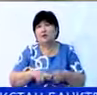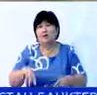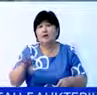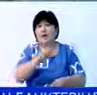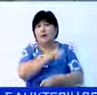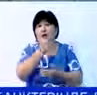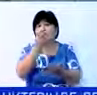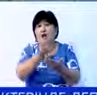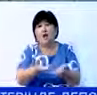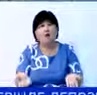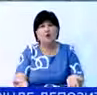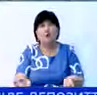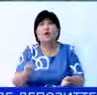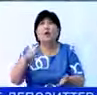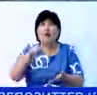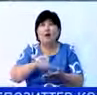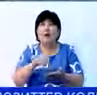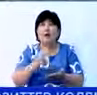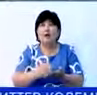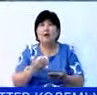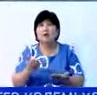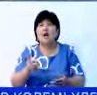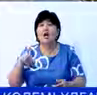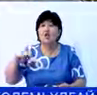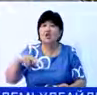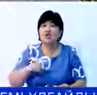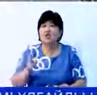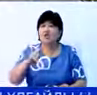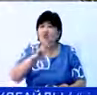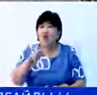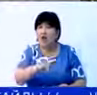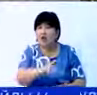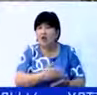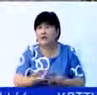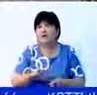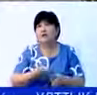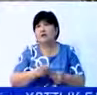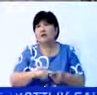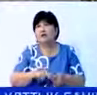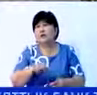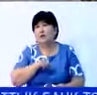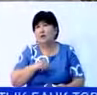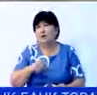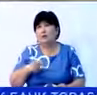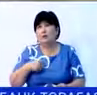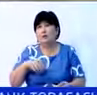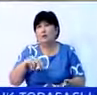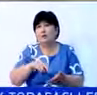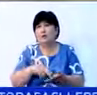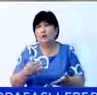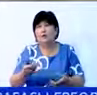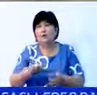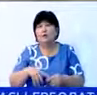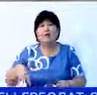больницаға түседі. Арасында жылан да бар жүретін. Әсері өсімдікке тиіп жатыр. Келгелі бері мына